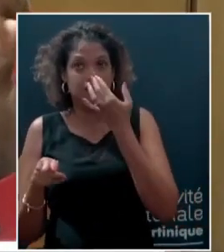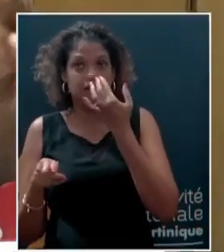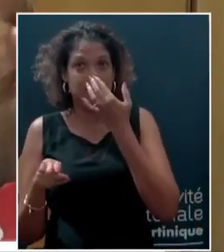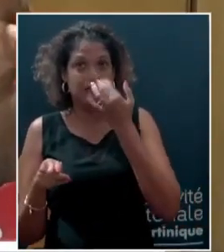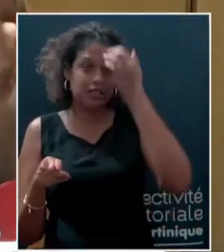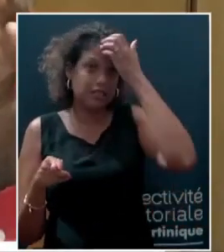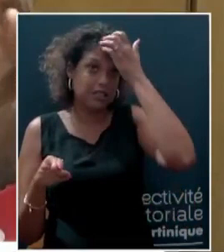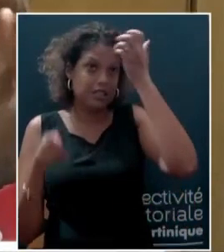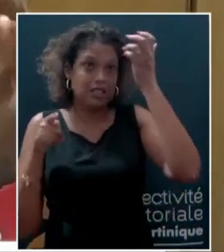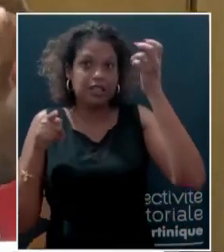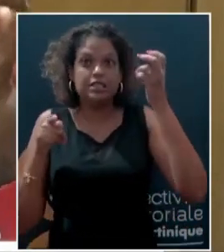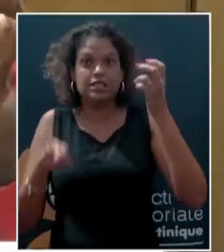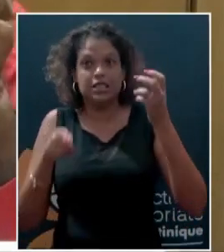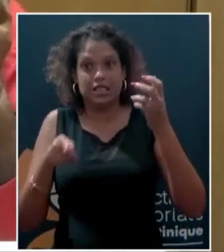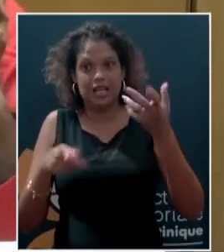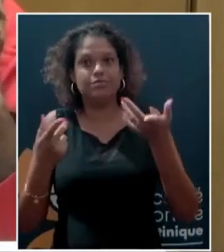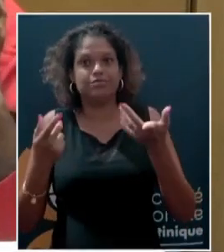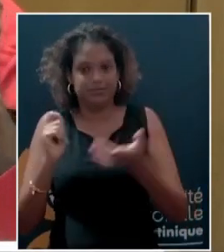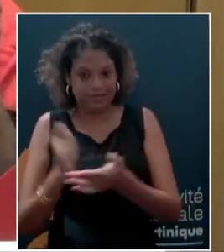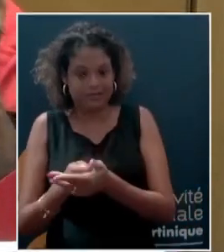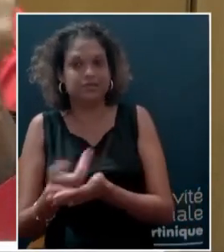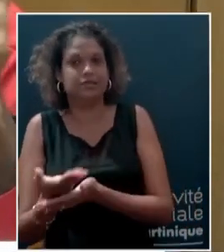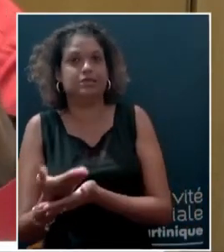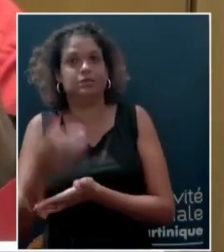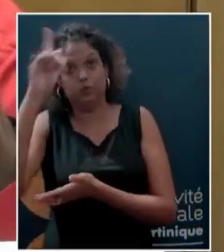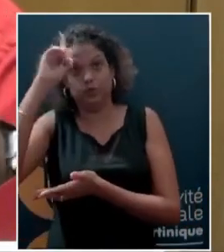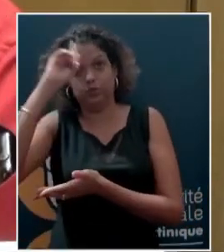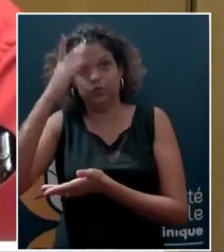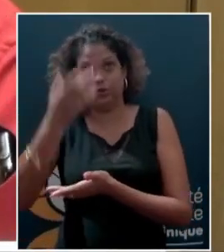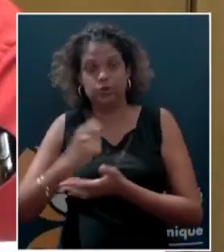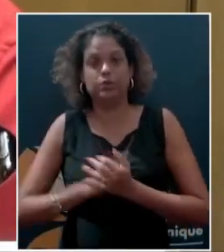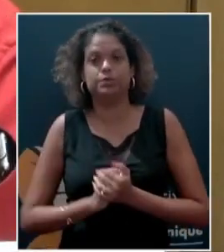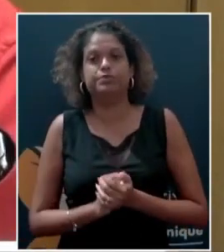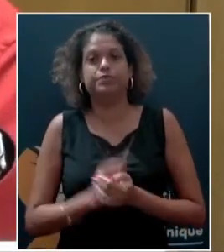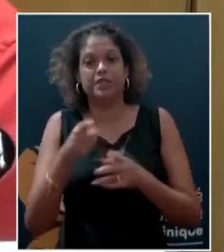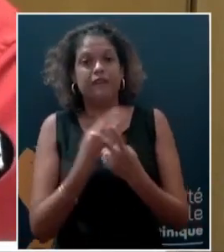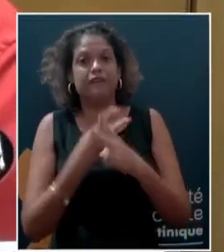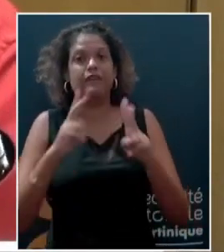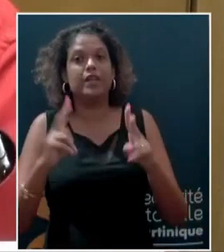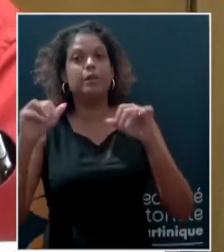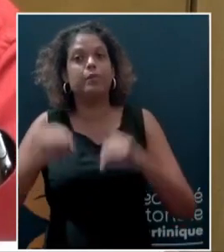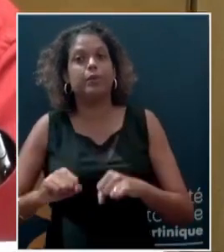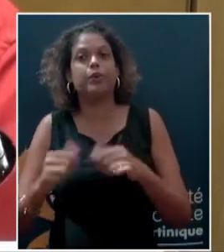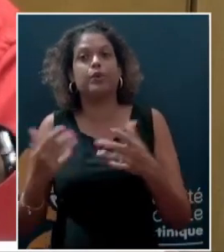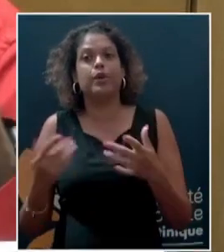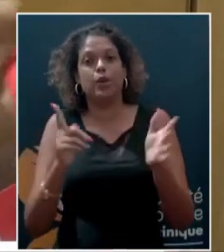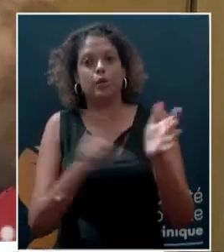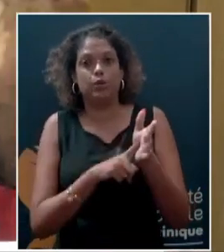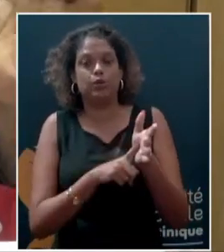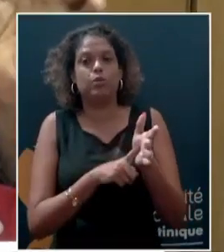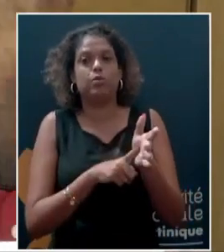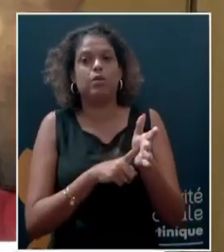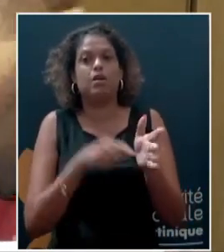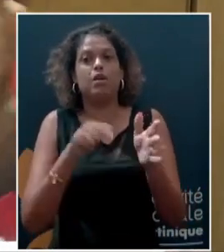qui cherche à maîtriser le foncier. Pourquoi ? Parce que, premièrement, la ville peut disposer de ce qui s'appelle le droit de préemption, au cas où